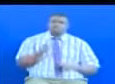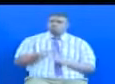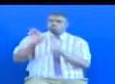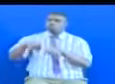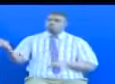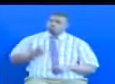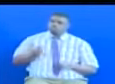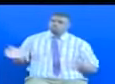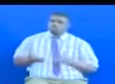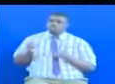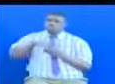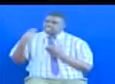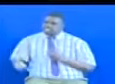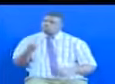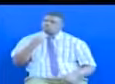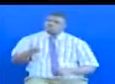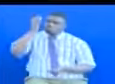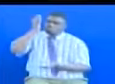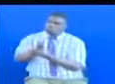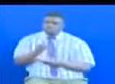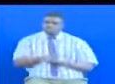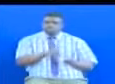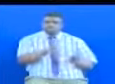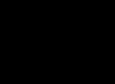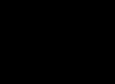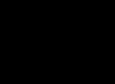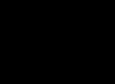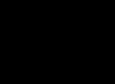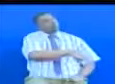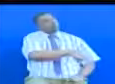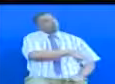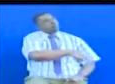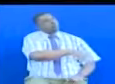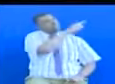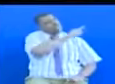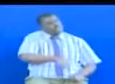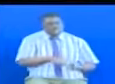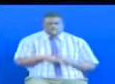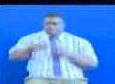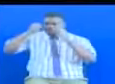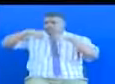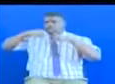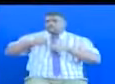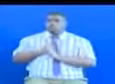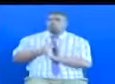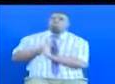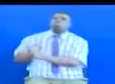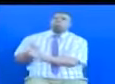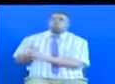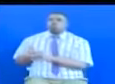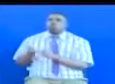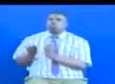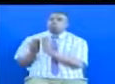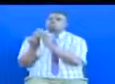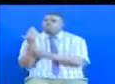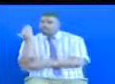mtutetee, wanashindwa kusema ukweli, wanashindwa kumwambia kiongozi unakosea, wanakuja kulia eti sisi tuje kwako tuombe